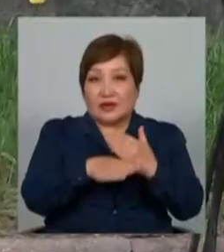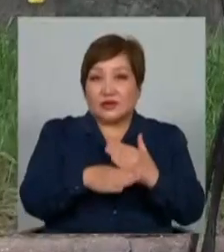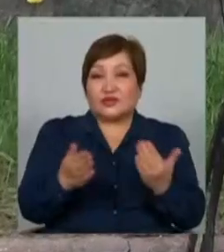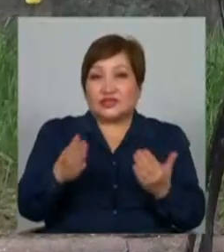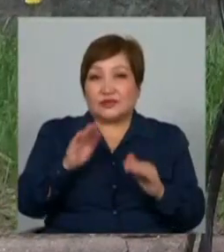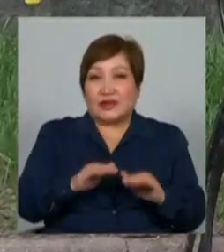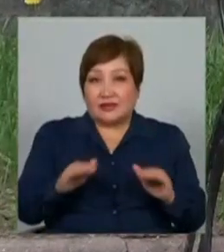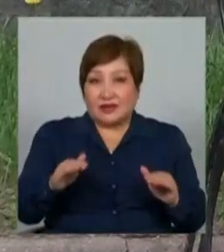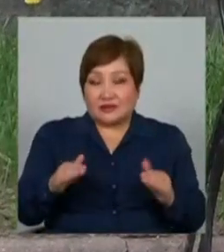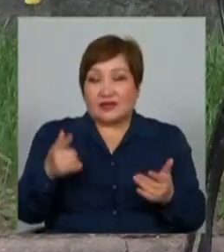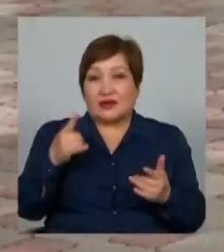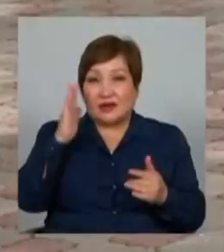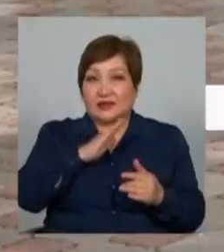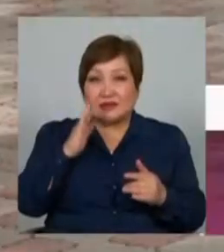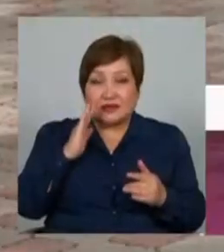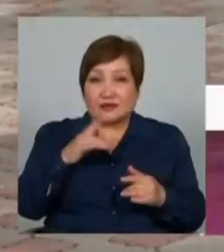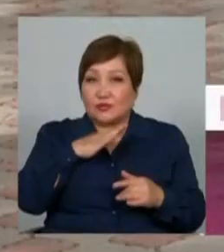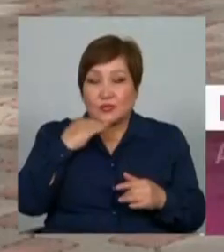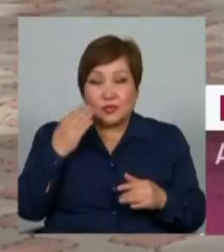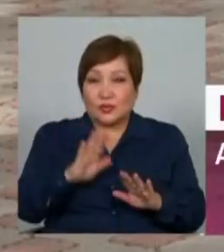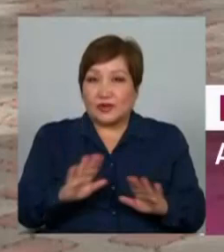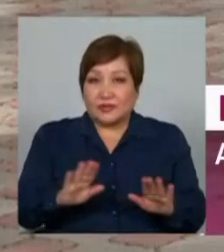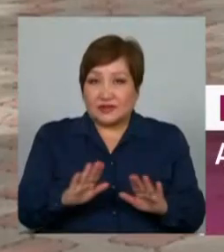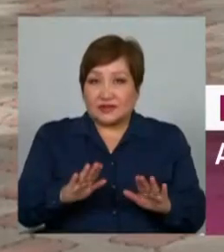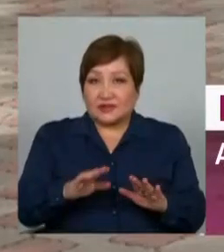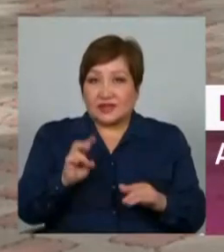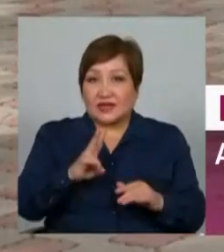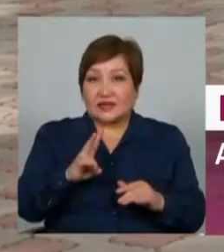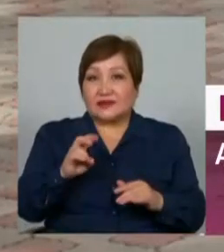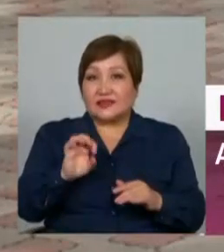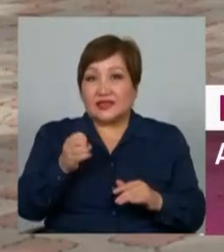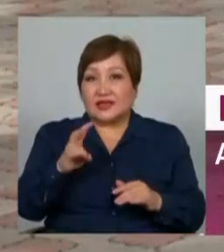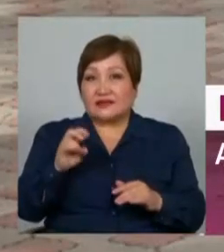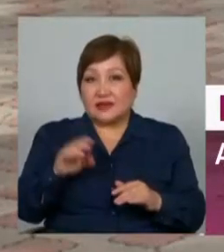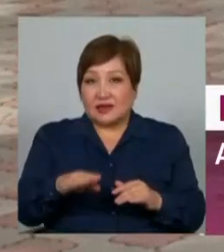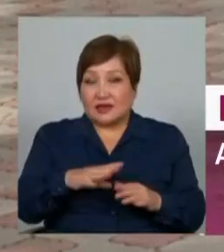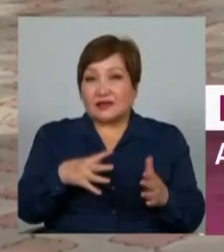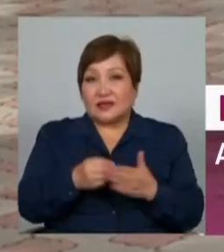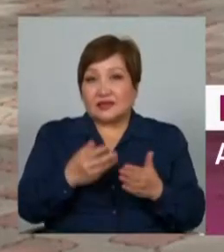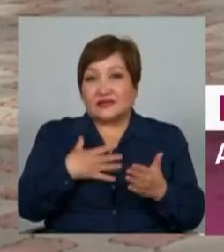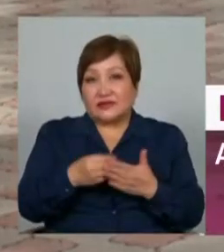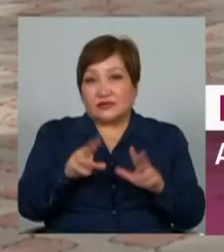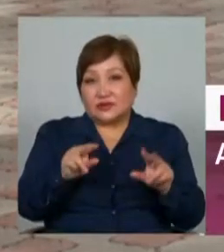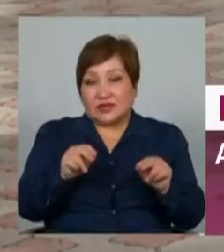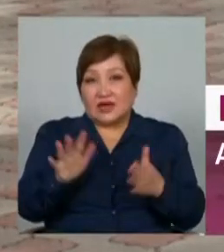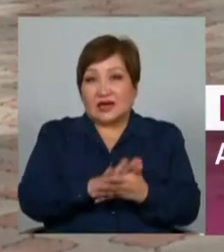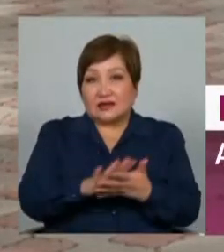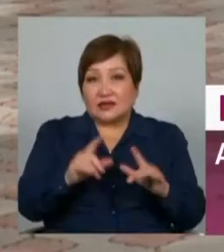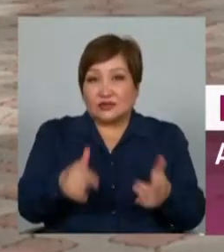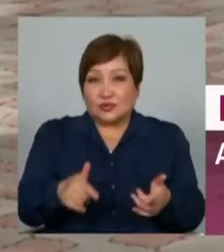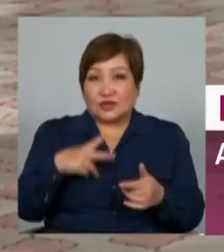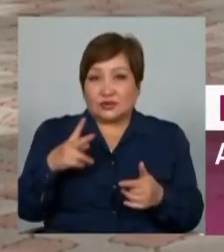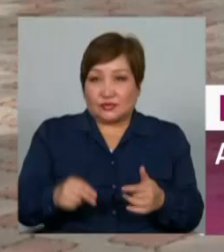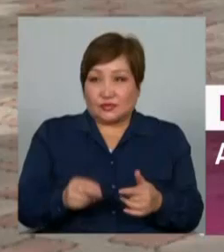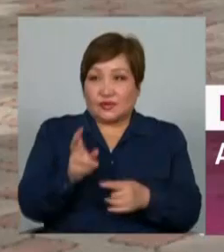жолы аса көп емес. Ентіға өзіміздің бағымызды сынап, грантқа түсуге қызым келді. Енді бәрі